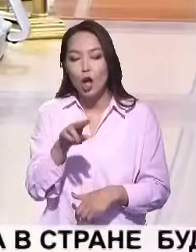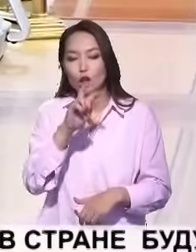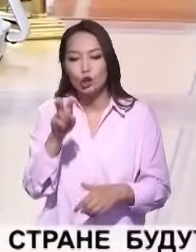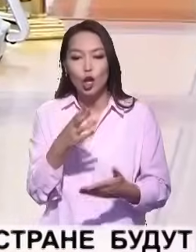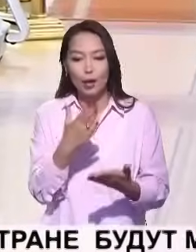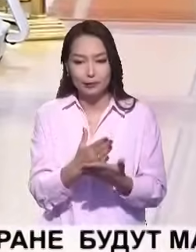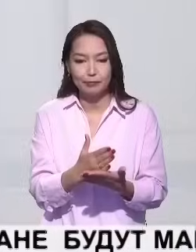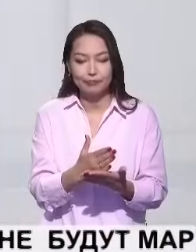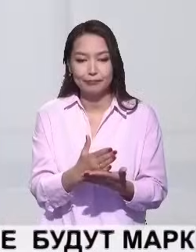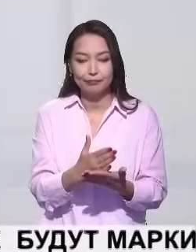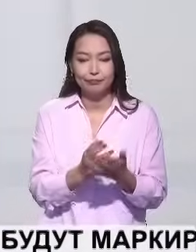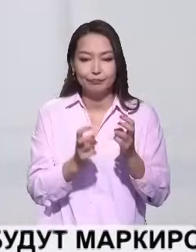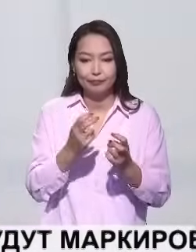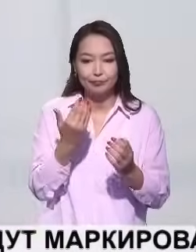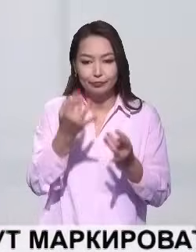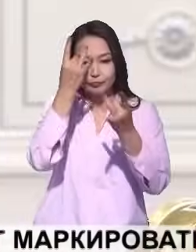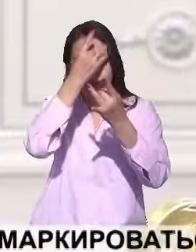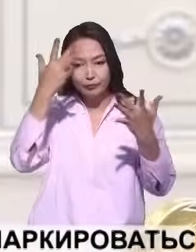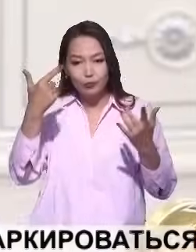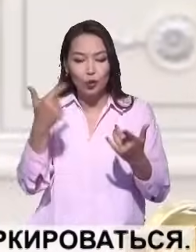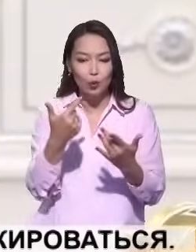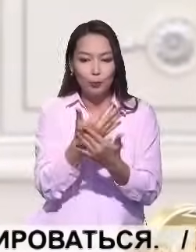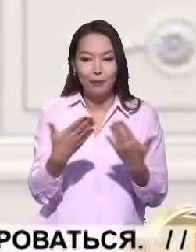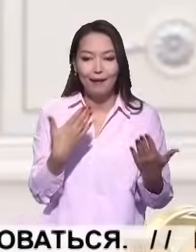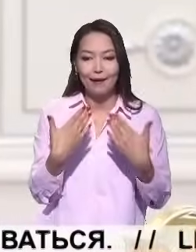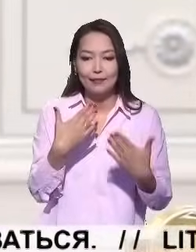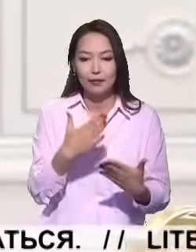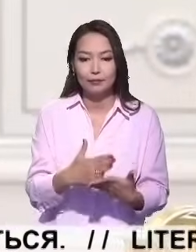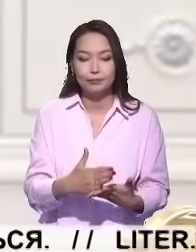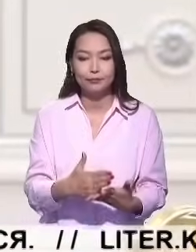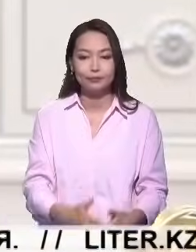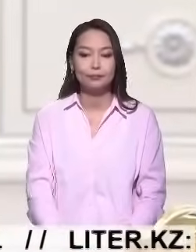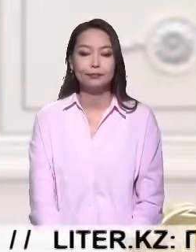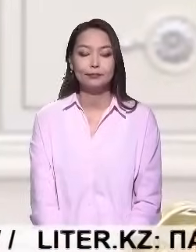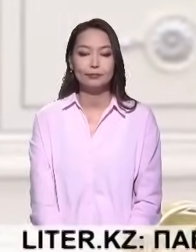различных сферах. Также активизировались культурно-гуманитарные контакты.